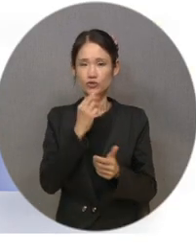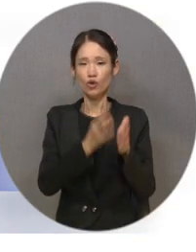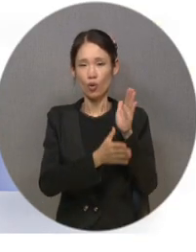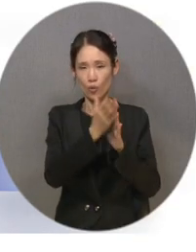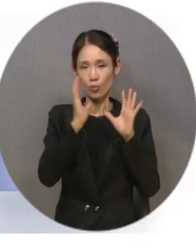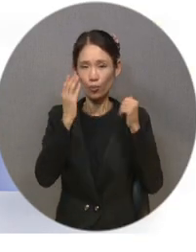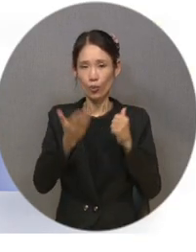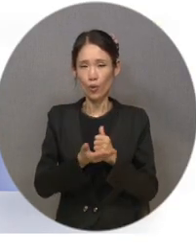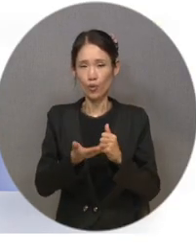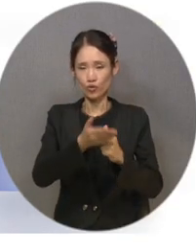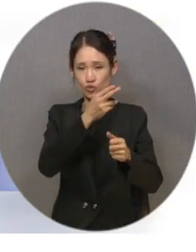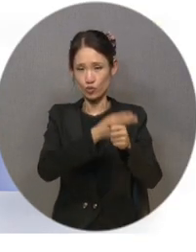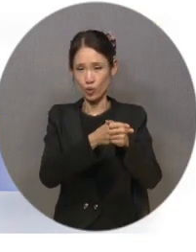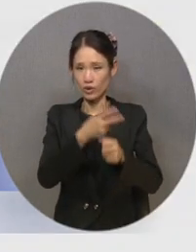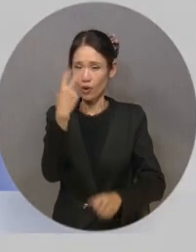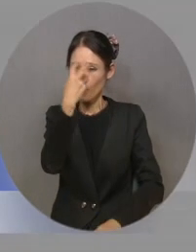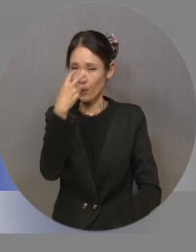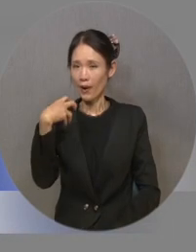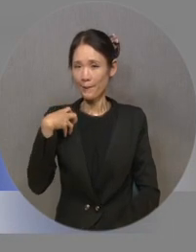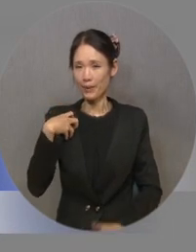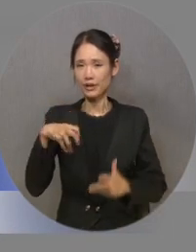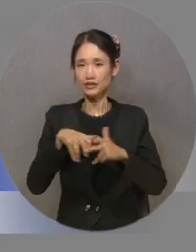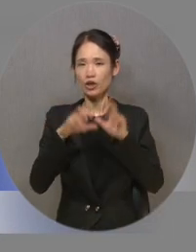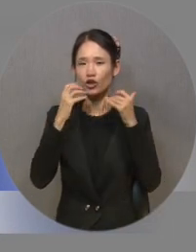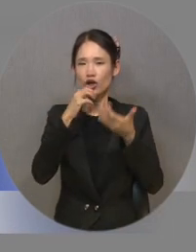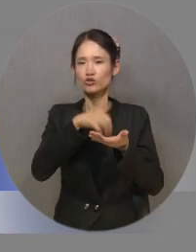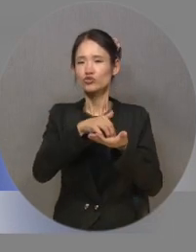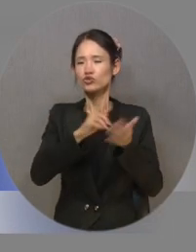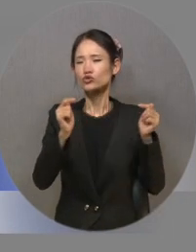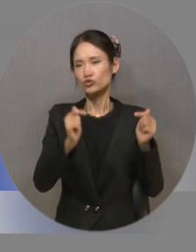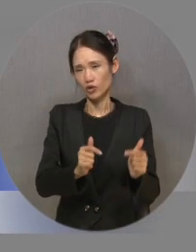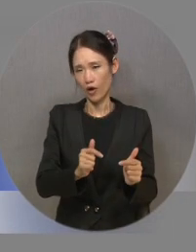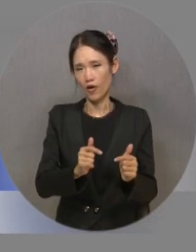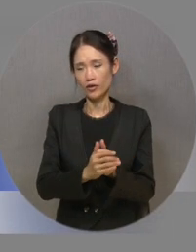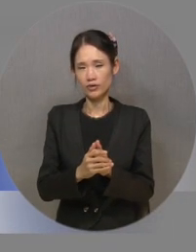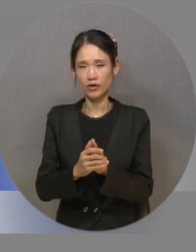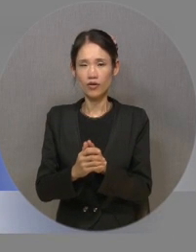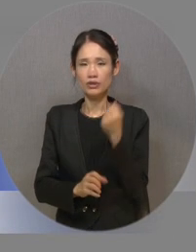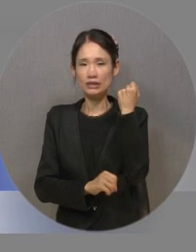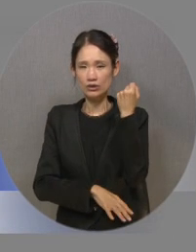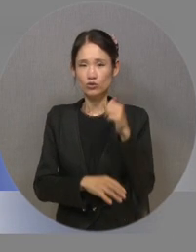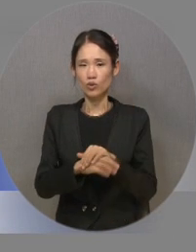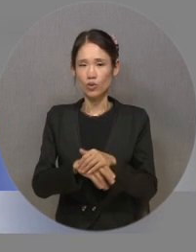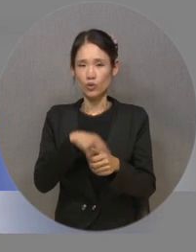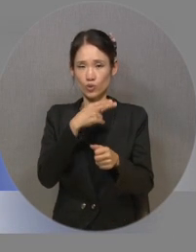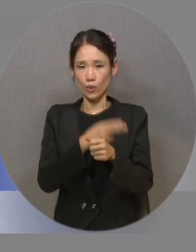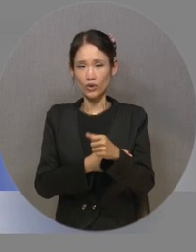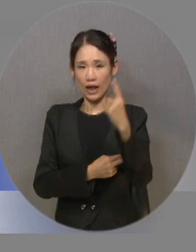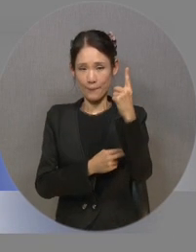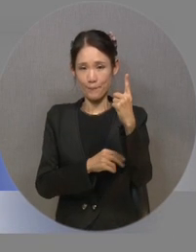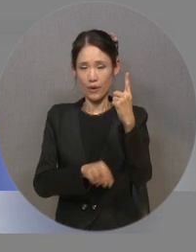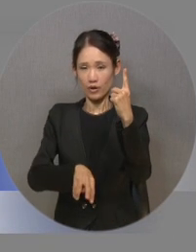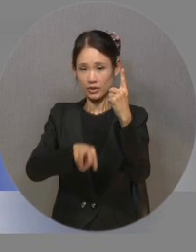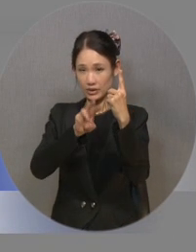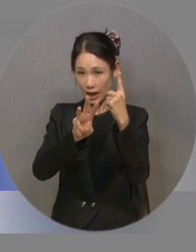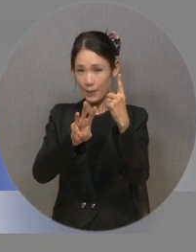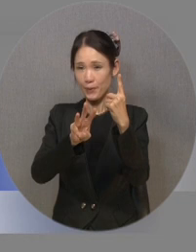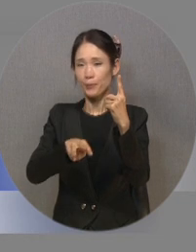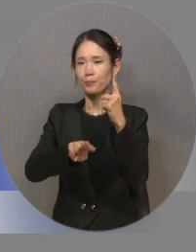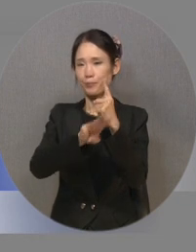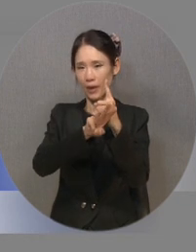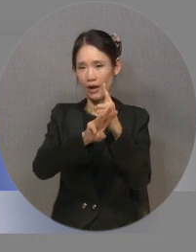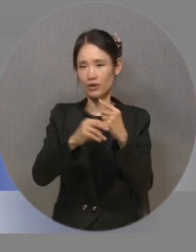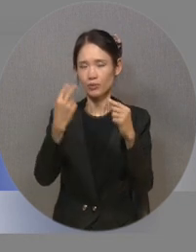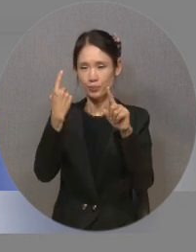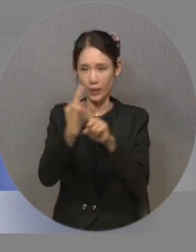보육교사가 돌봐야 하는 장애 영유아수를 줄임으로써 기존에는 교사 한 명이 3명을 돌봐야 하는 체제에서